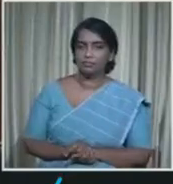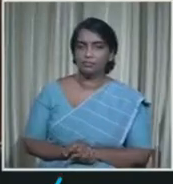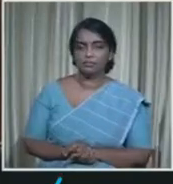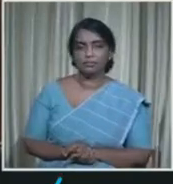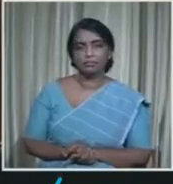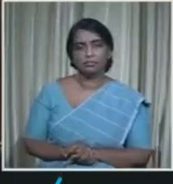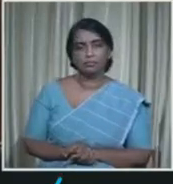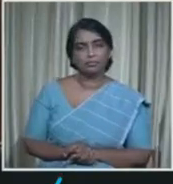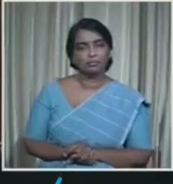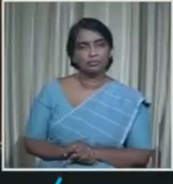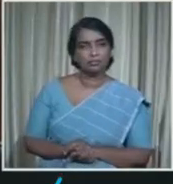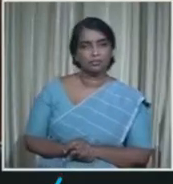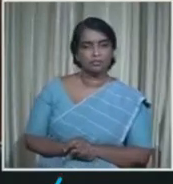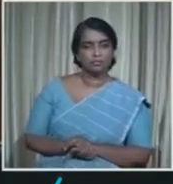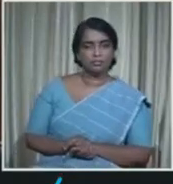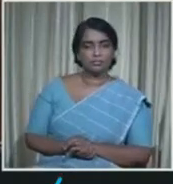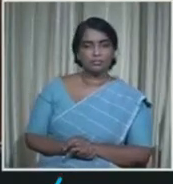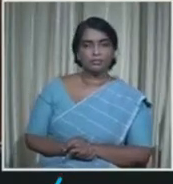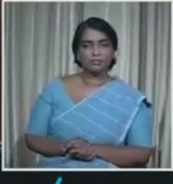bag.